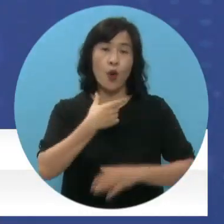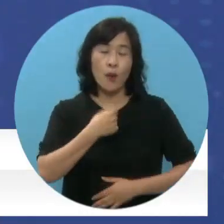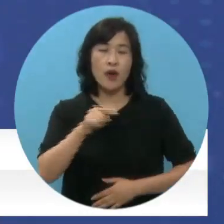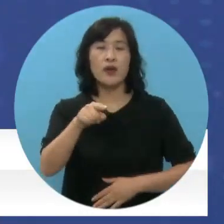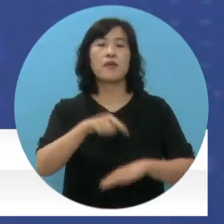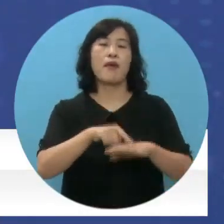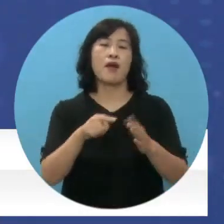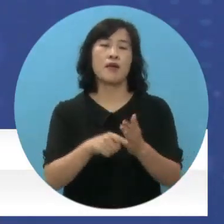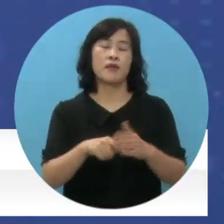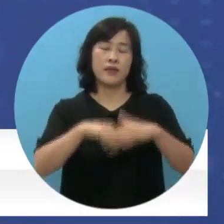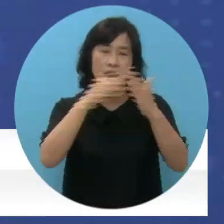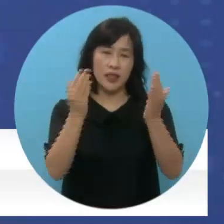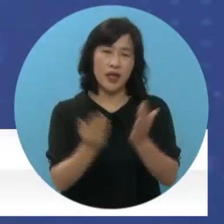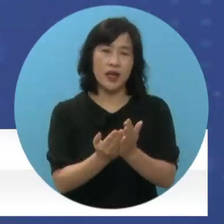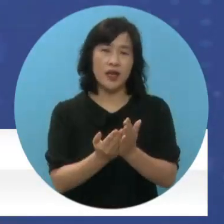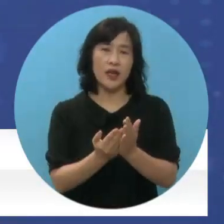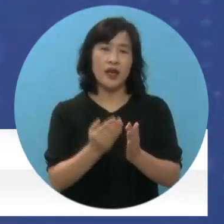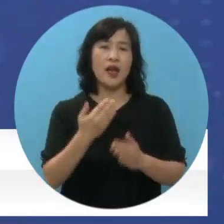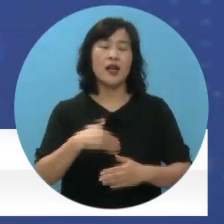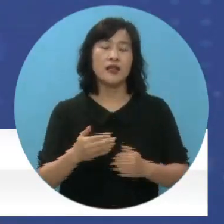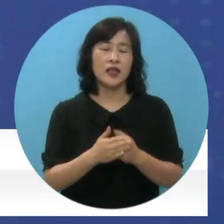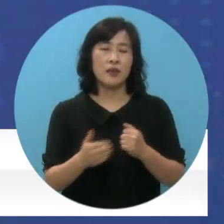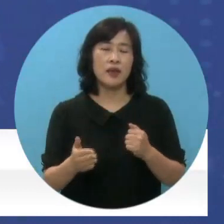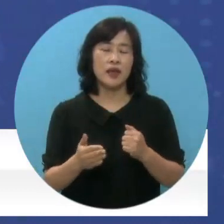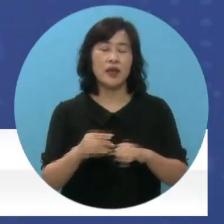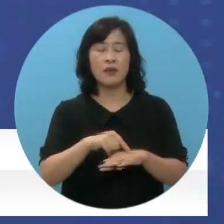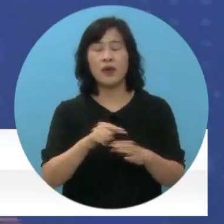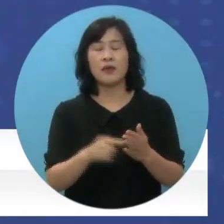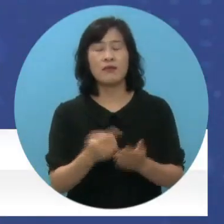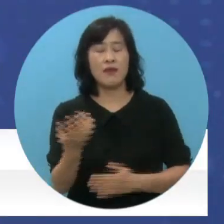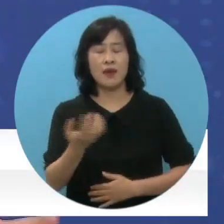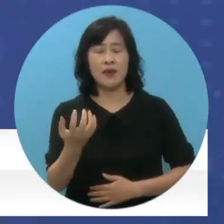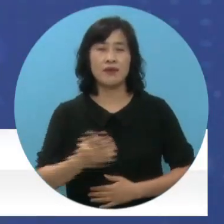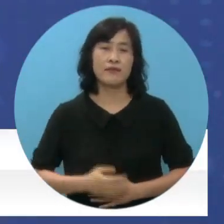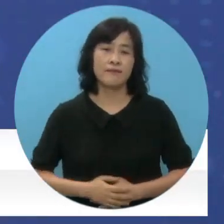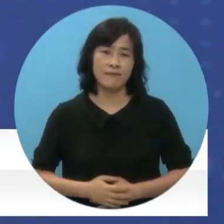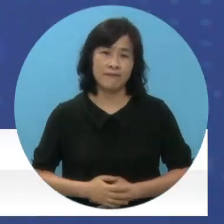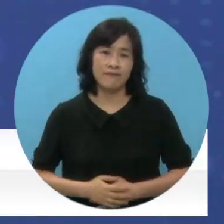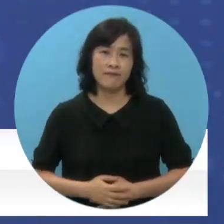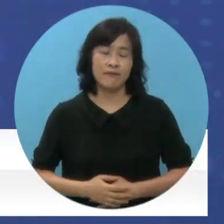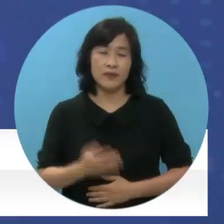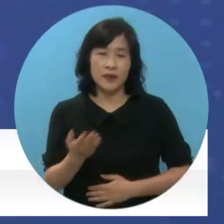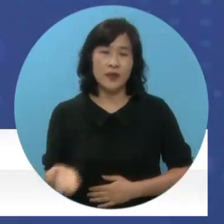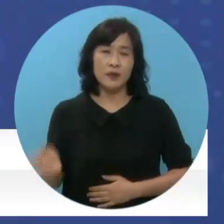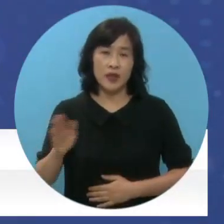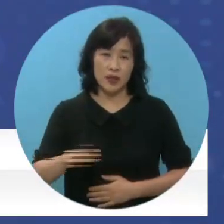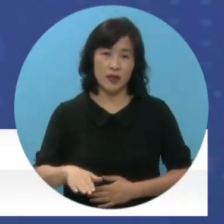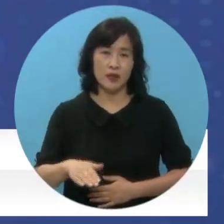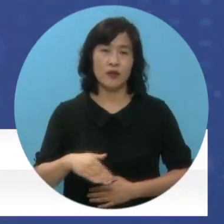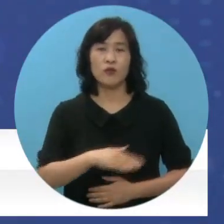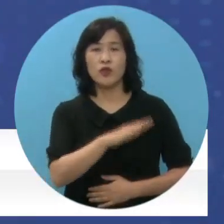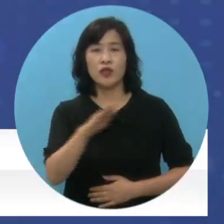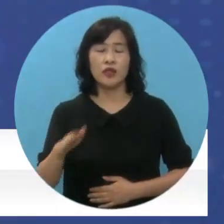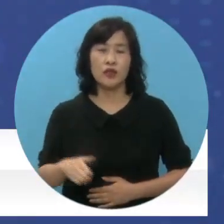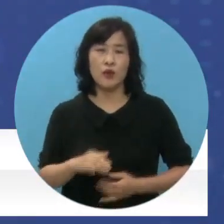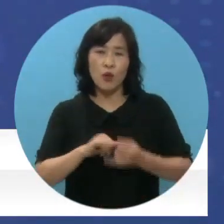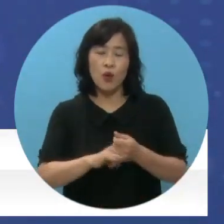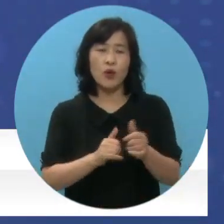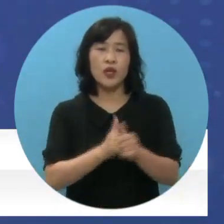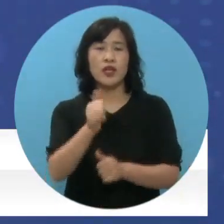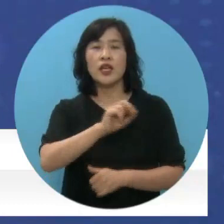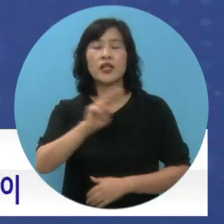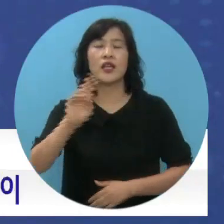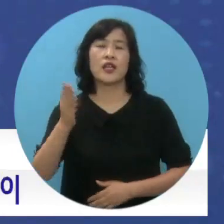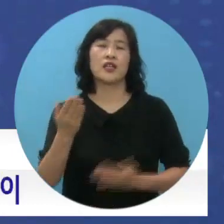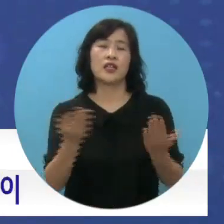보고 싶어하는 그 간절한 마음들을 생각하면 마음이 아픕니다. 그래도 우리는 이겨내야